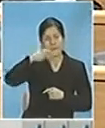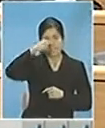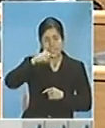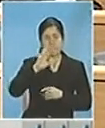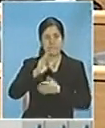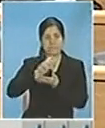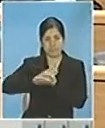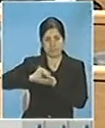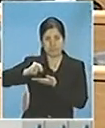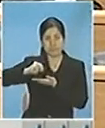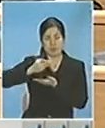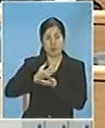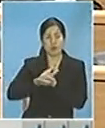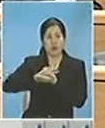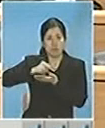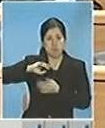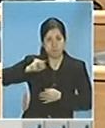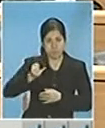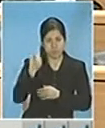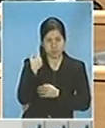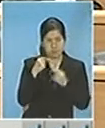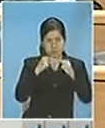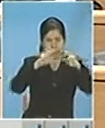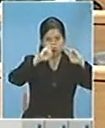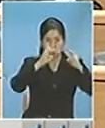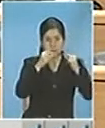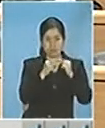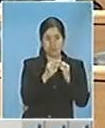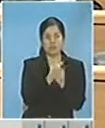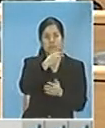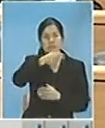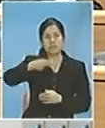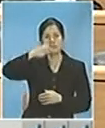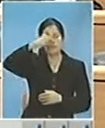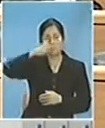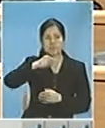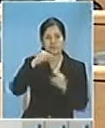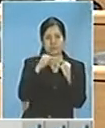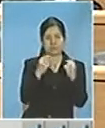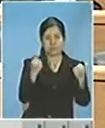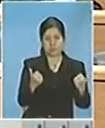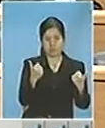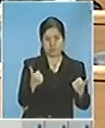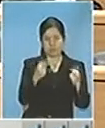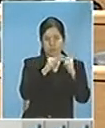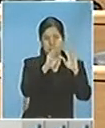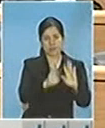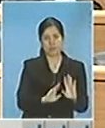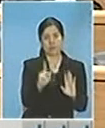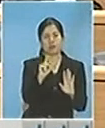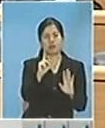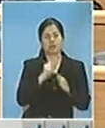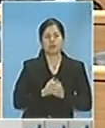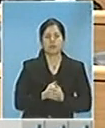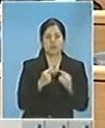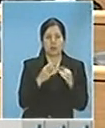หาวิทยาลัยในหัวข้อการใช้ภาษาไทยในปัจจุบันและทรงสรุปว่